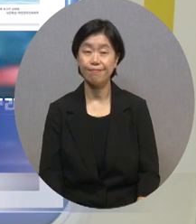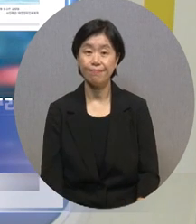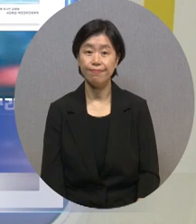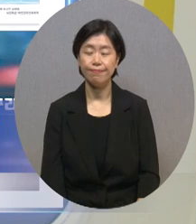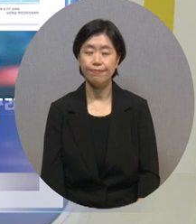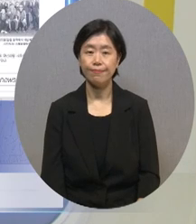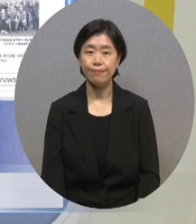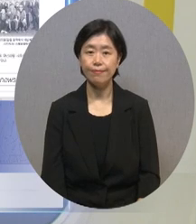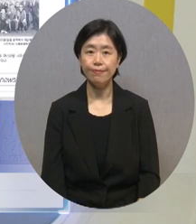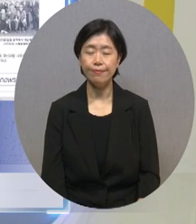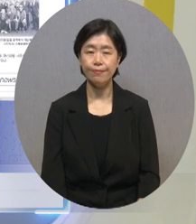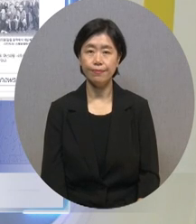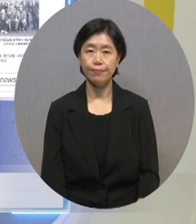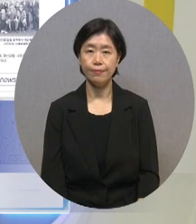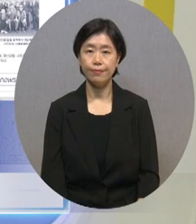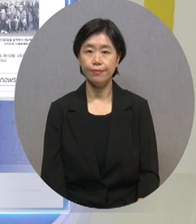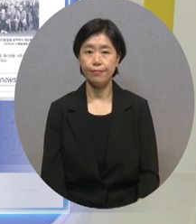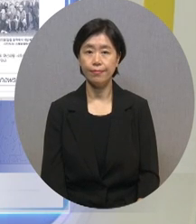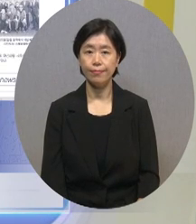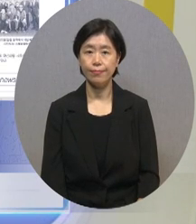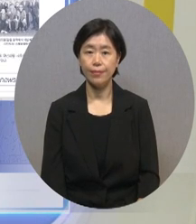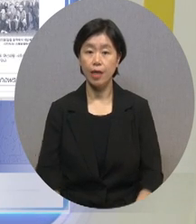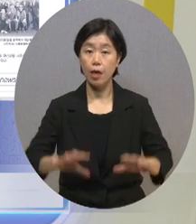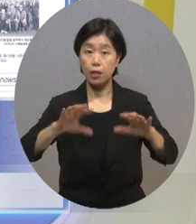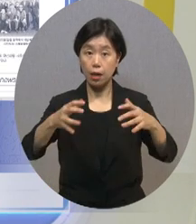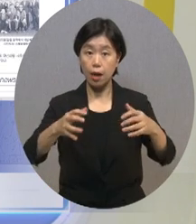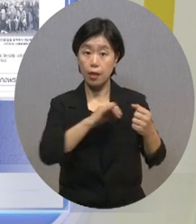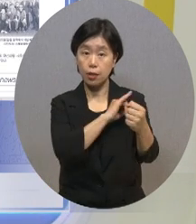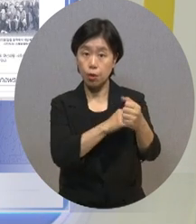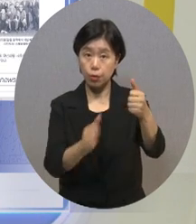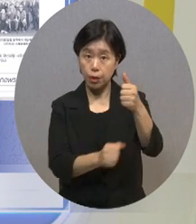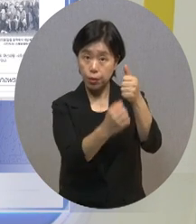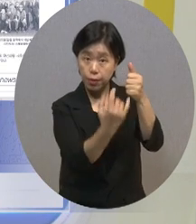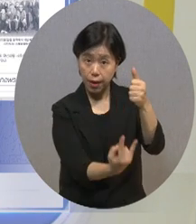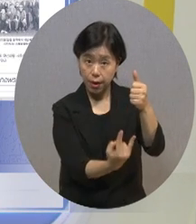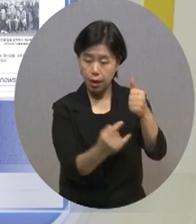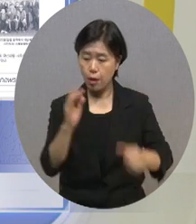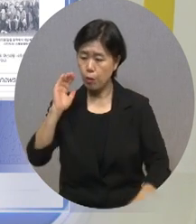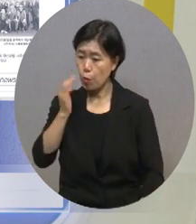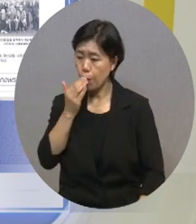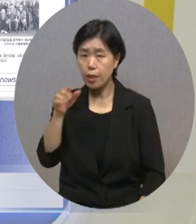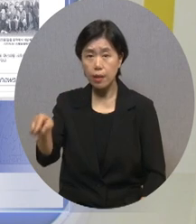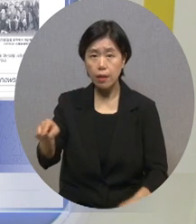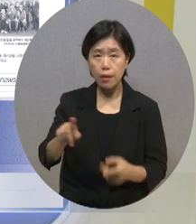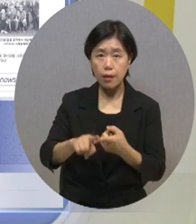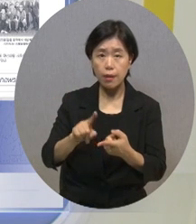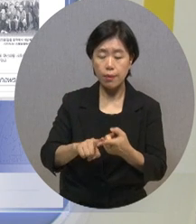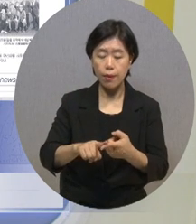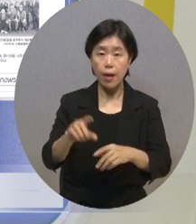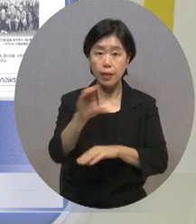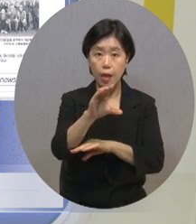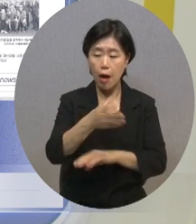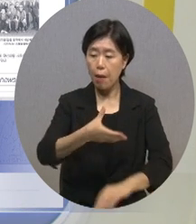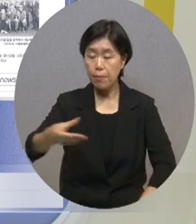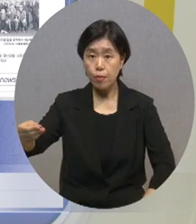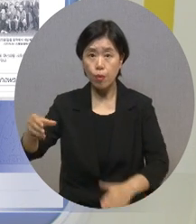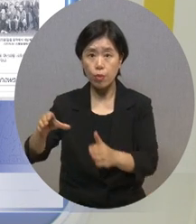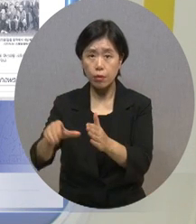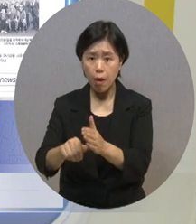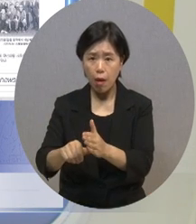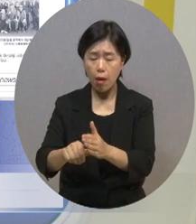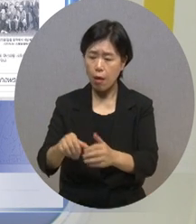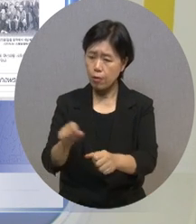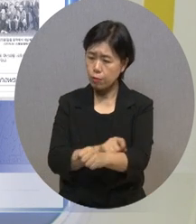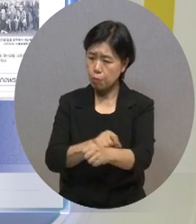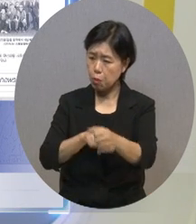계속해서 면입니다 국가 인권위원회가 청각 장애인에 대한 차량 대여 등과 관련해이 정당한 사유